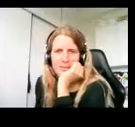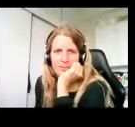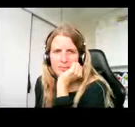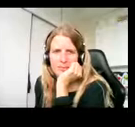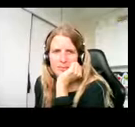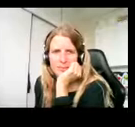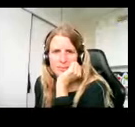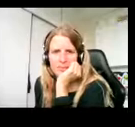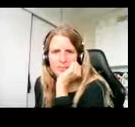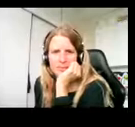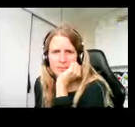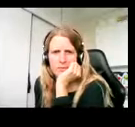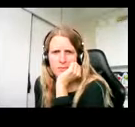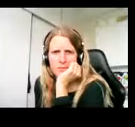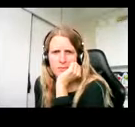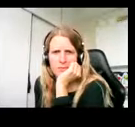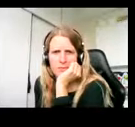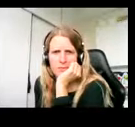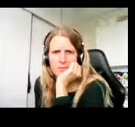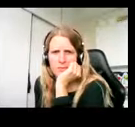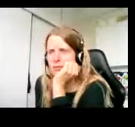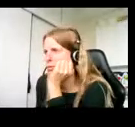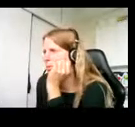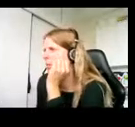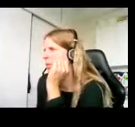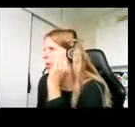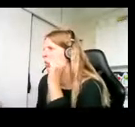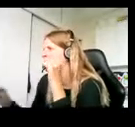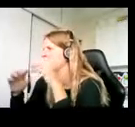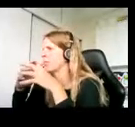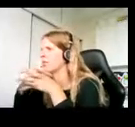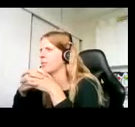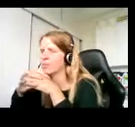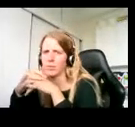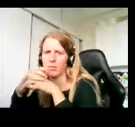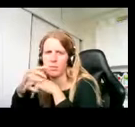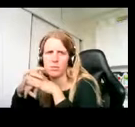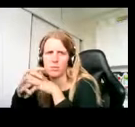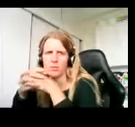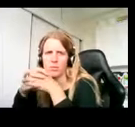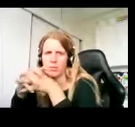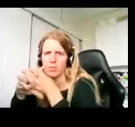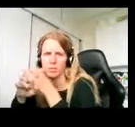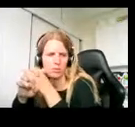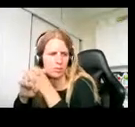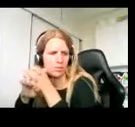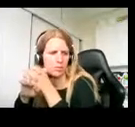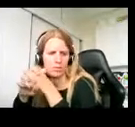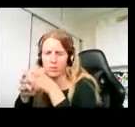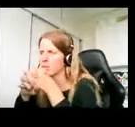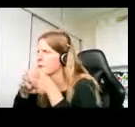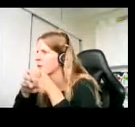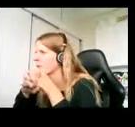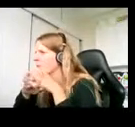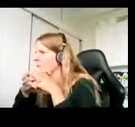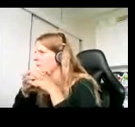De noodprocedure dan. Vorig jaar konden we ons beroepen op een hele duidelijke, heldere flowchart van wat moet je doen als er iemand besmet